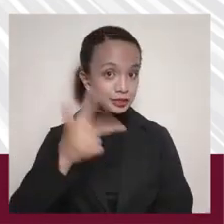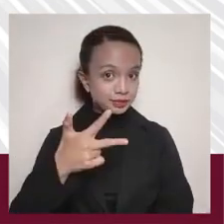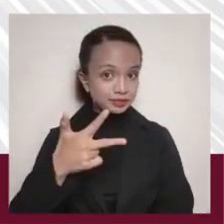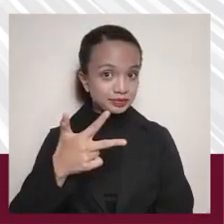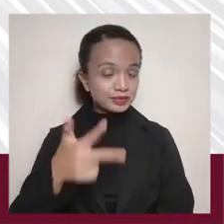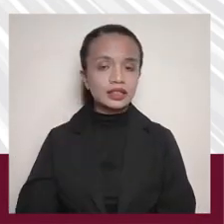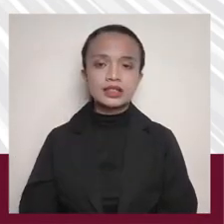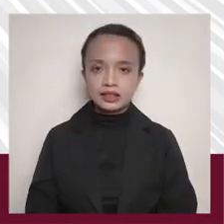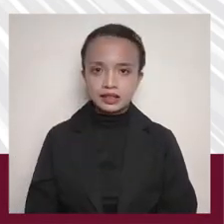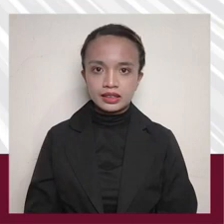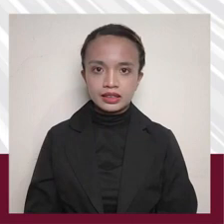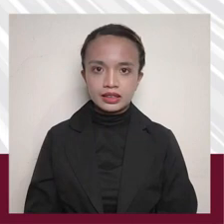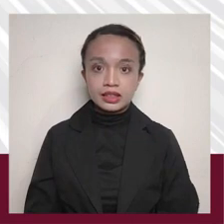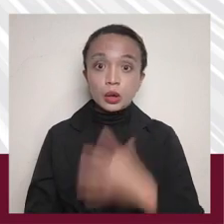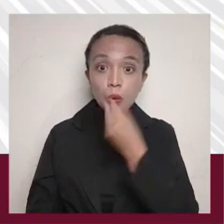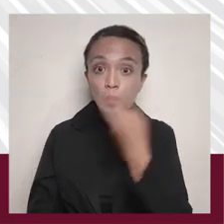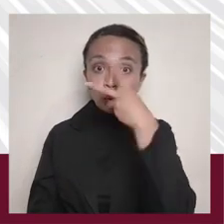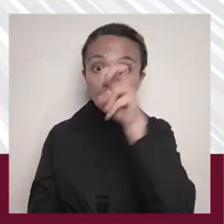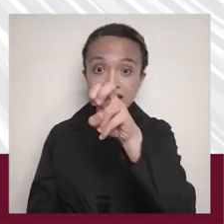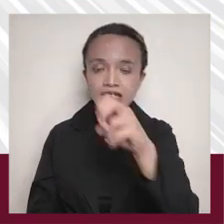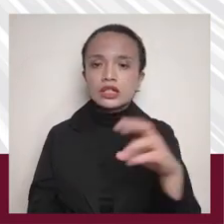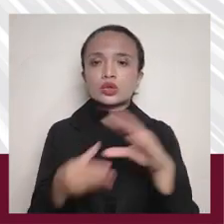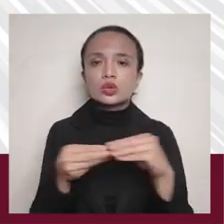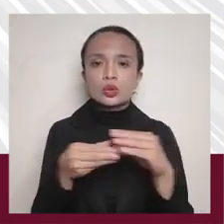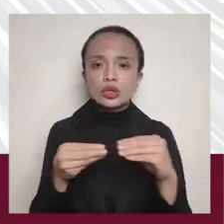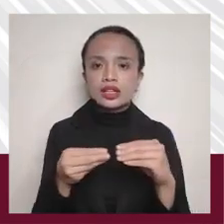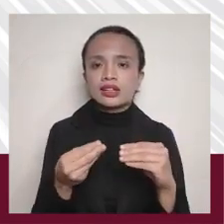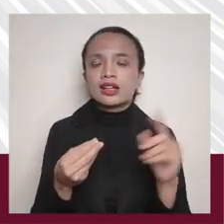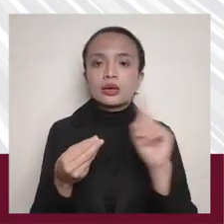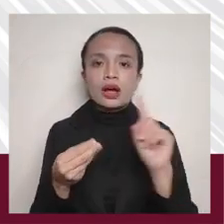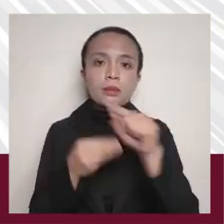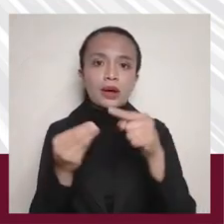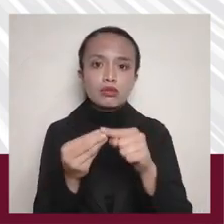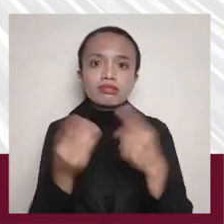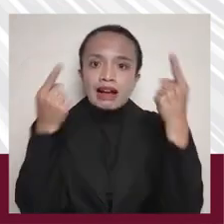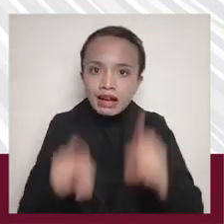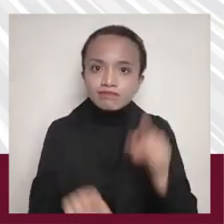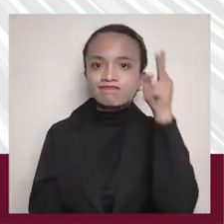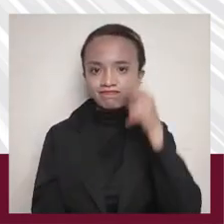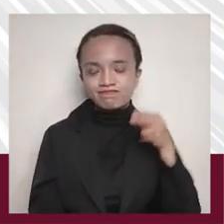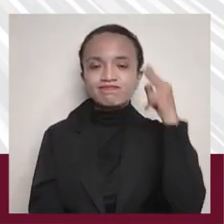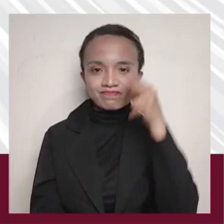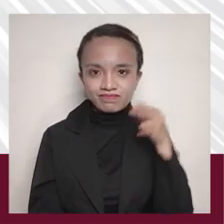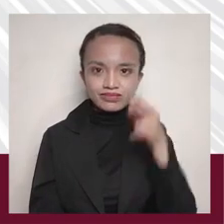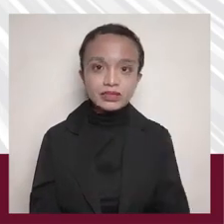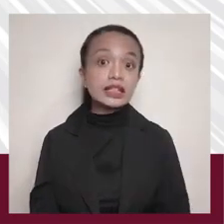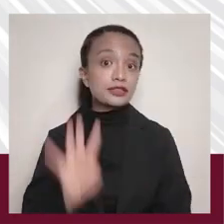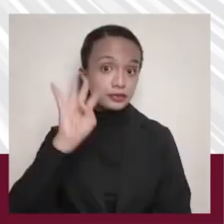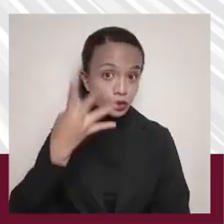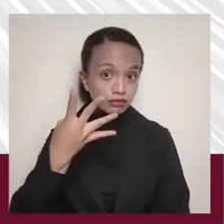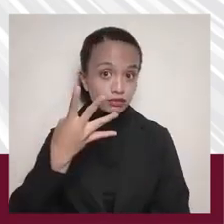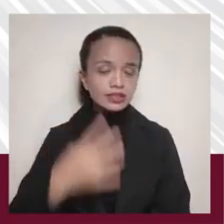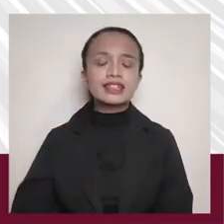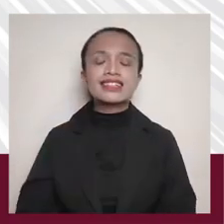Pangatlo, salaysay ng mga saksi sa mga makakasaysayang pangyayari. At